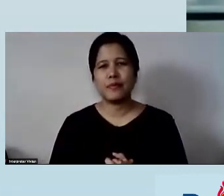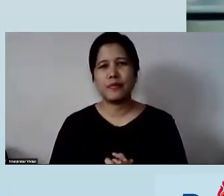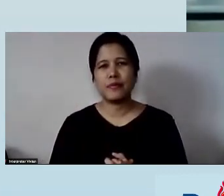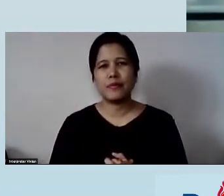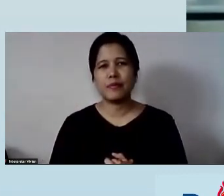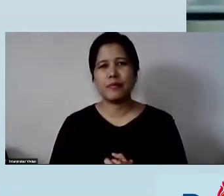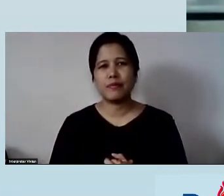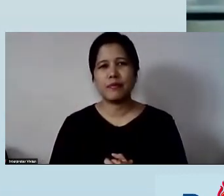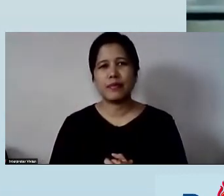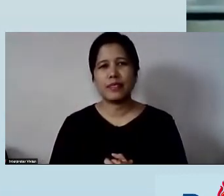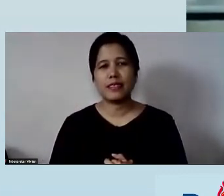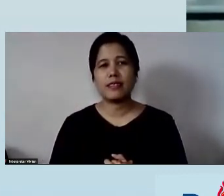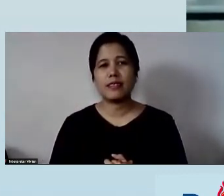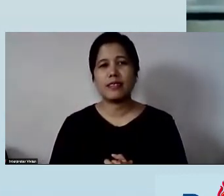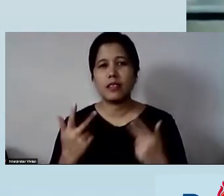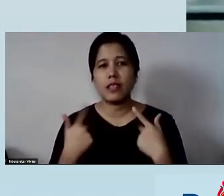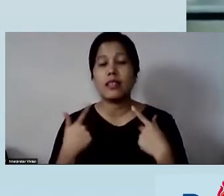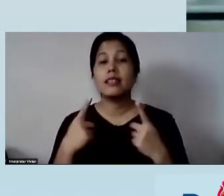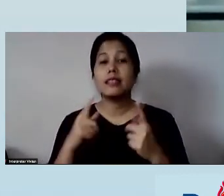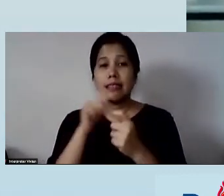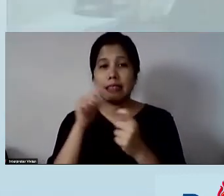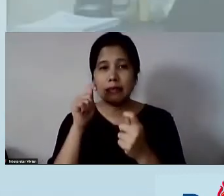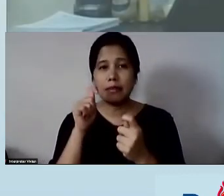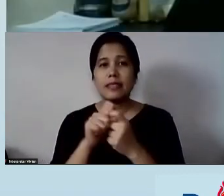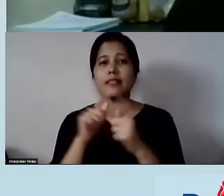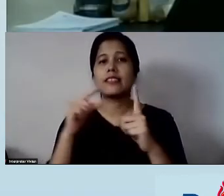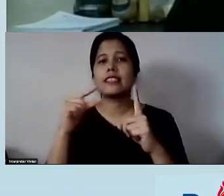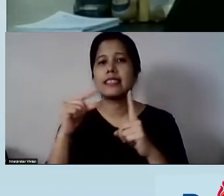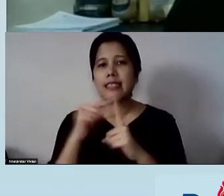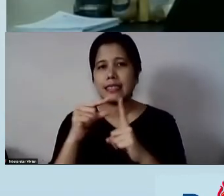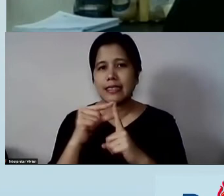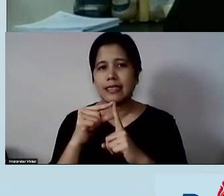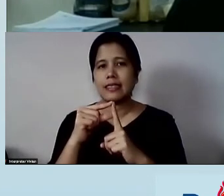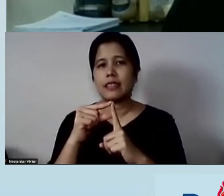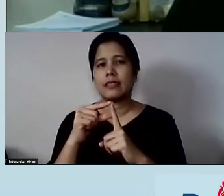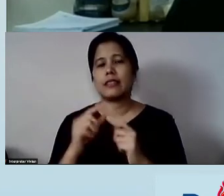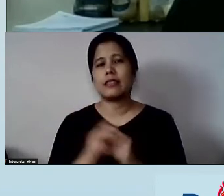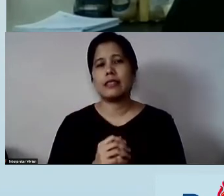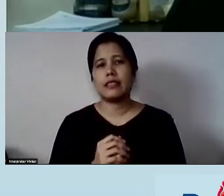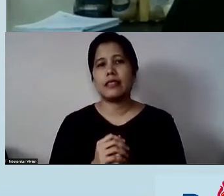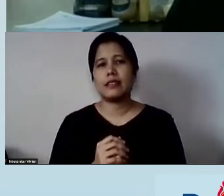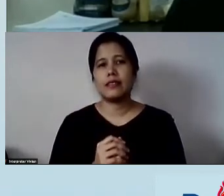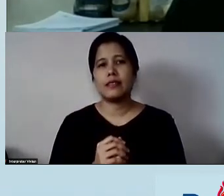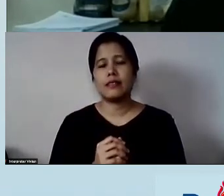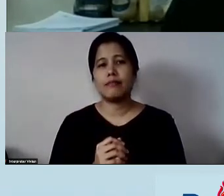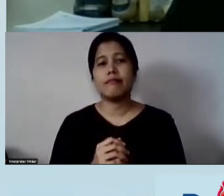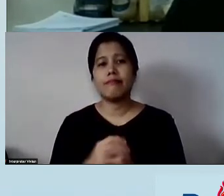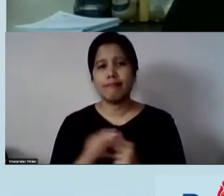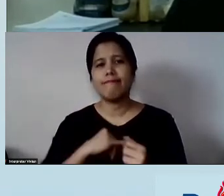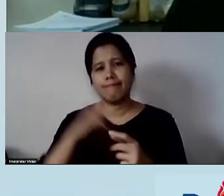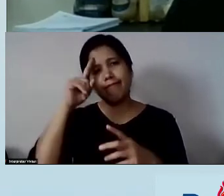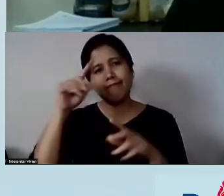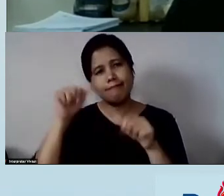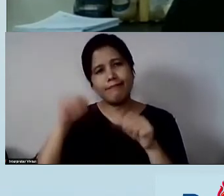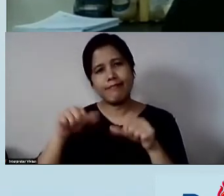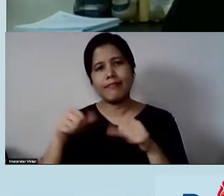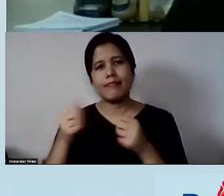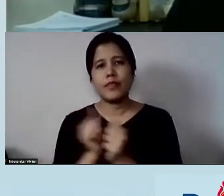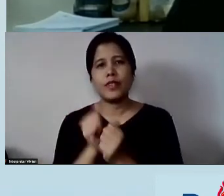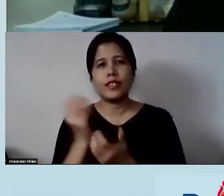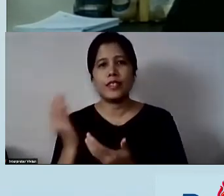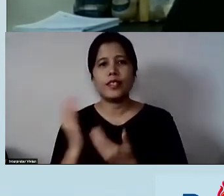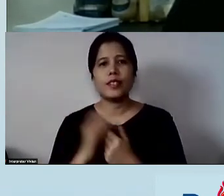Dapat talaga magkaroon na ng specific dun sa terminologies and such. Diba? I do agree with you naman, sir. Sir, for the next